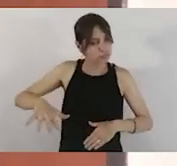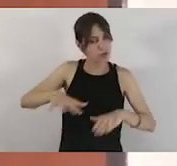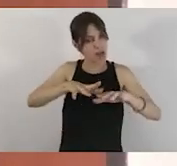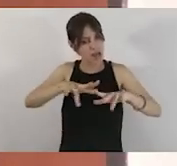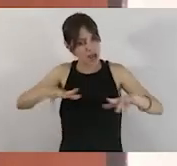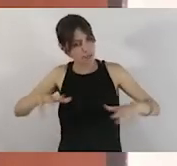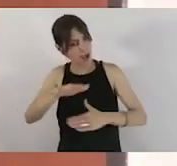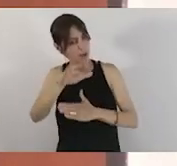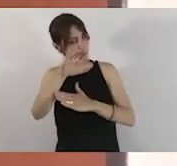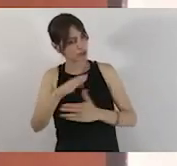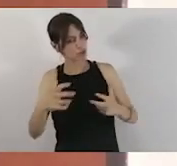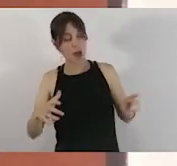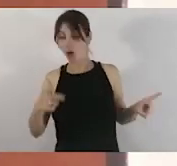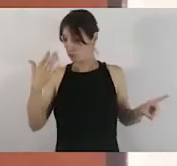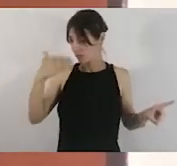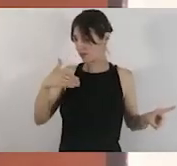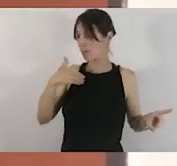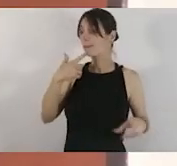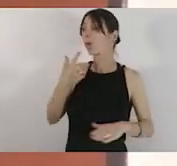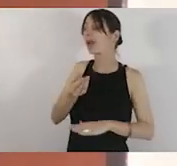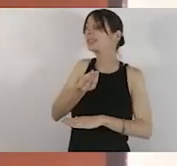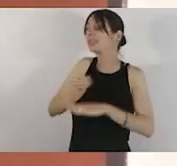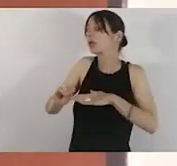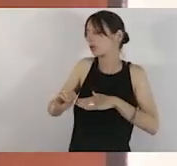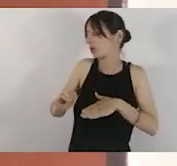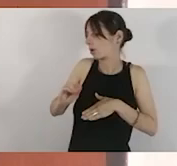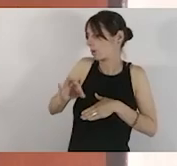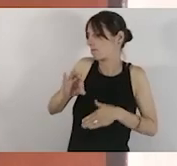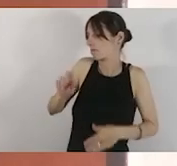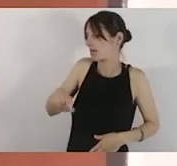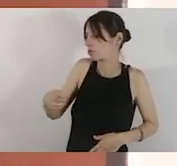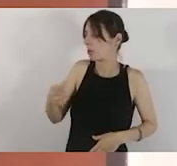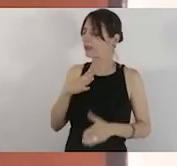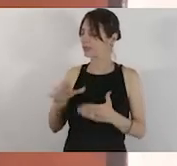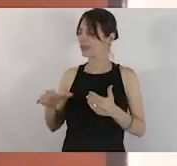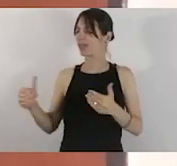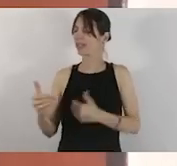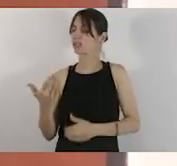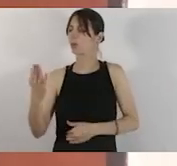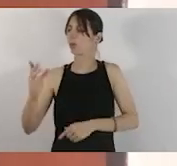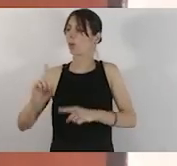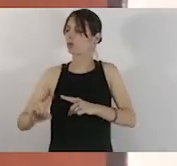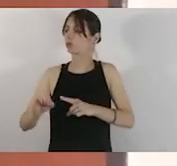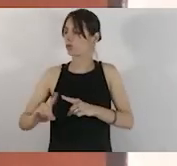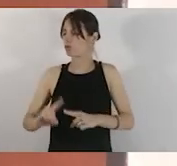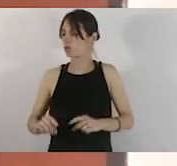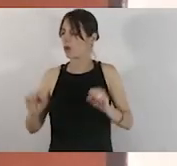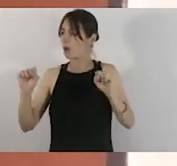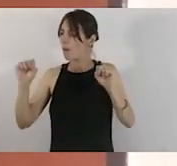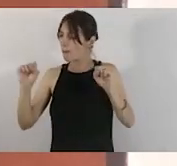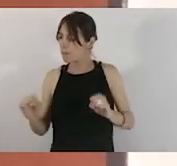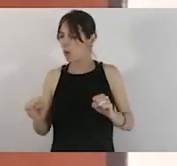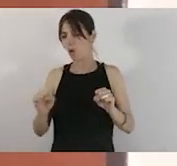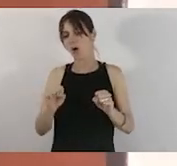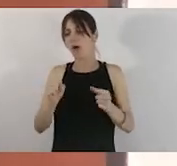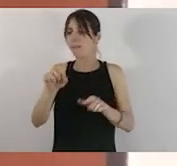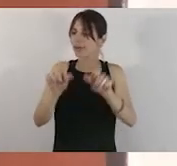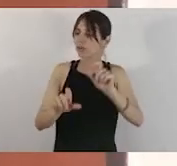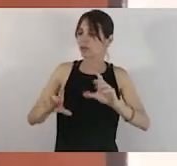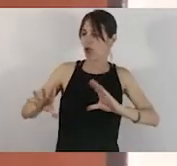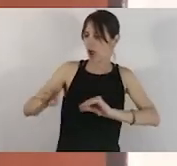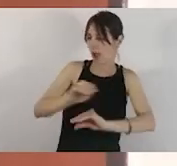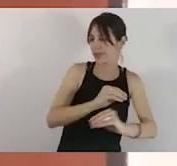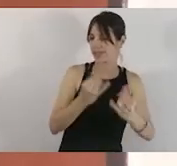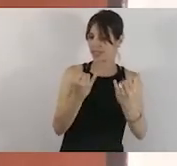bien que nous sommes pour la sécurité. Mais il y a bien d'autres choses derrière qui peuvent pénaliser les frioulés